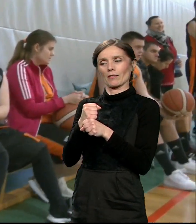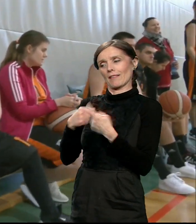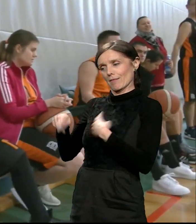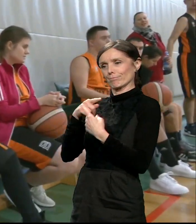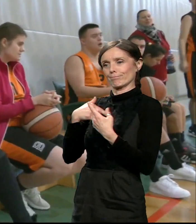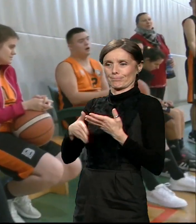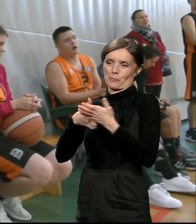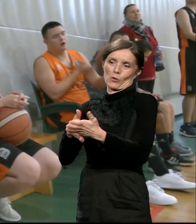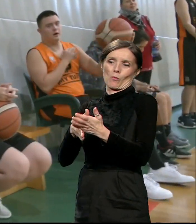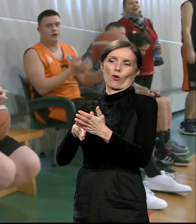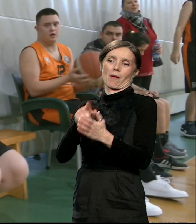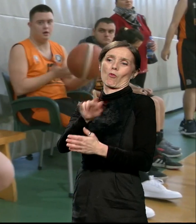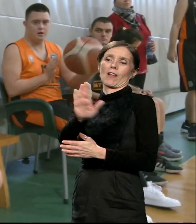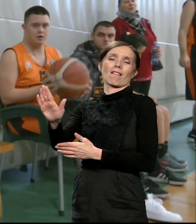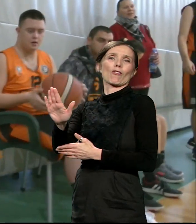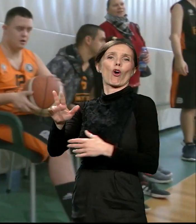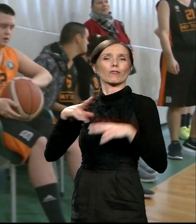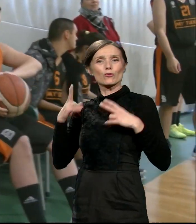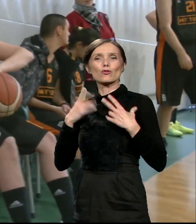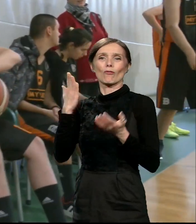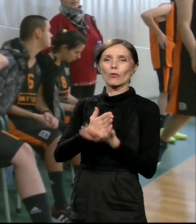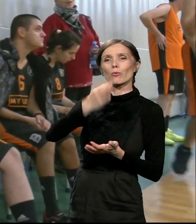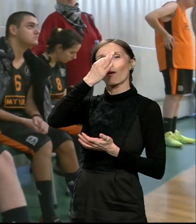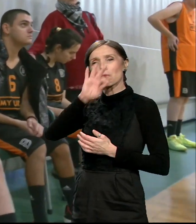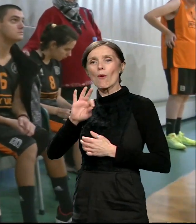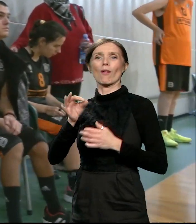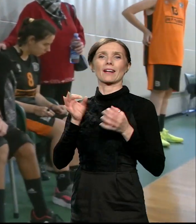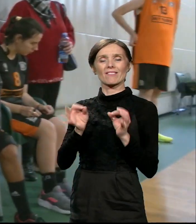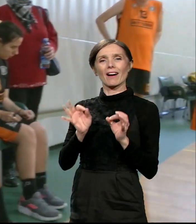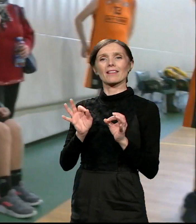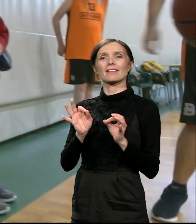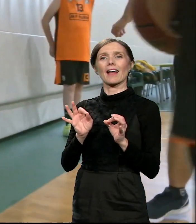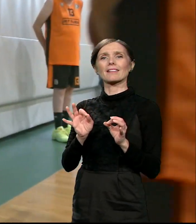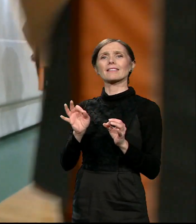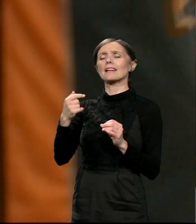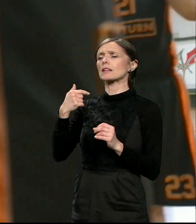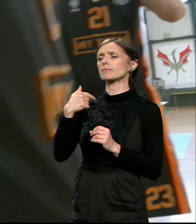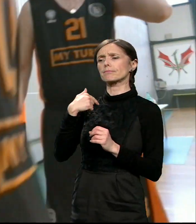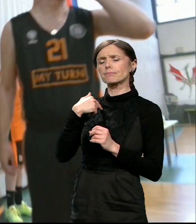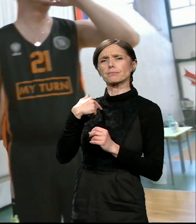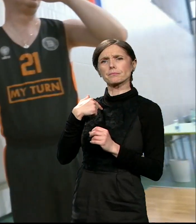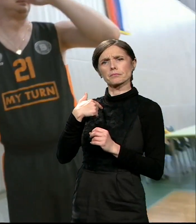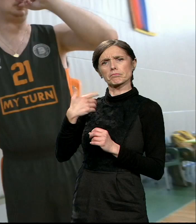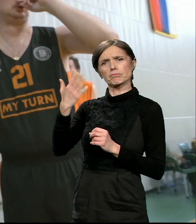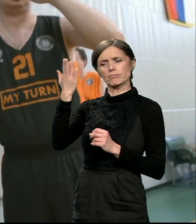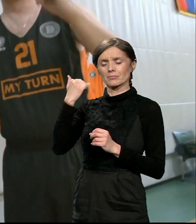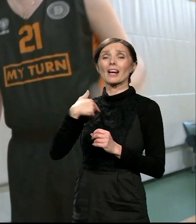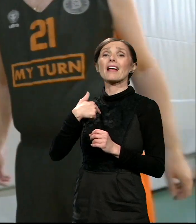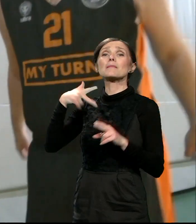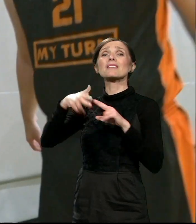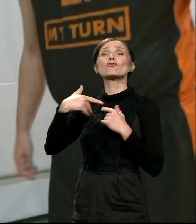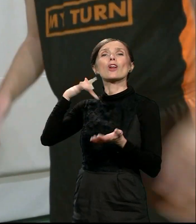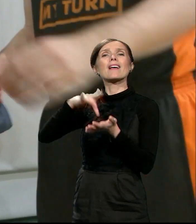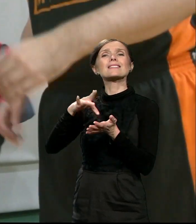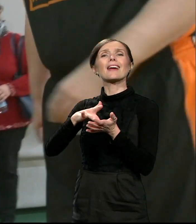doprinesemo nekom boljem i kvalitetnijem životu. Ja sam se uvek nekako susretala kroz srednju